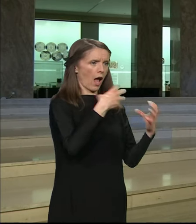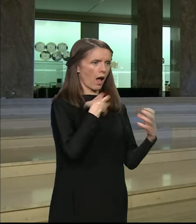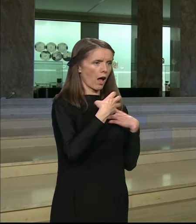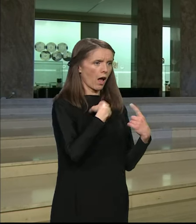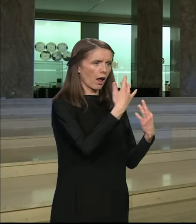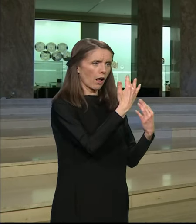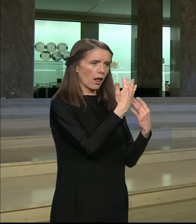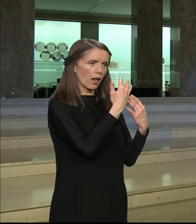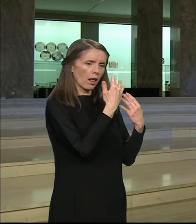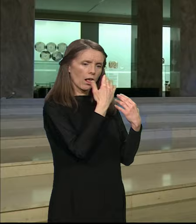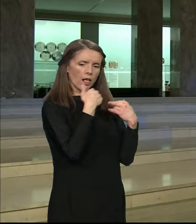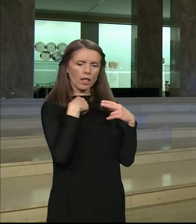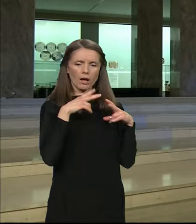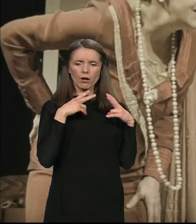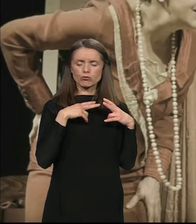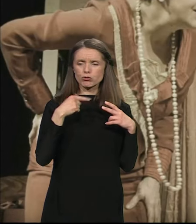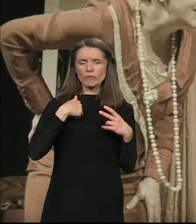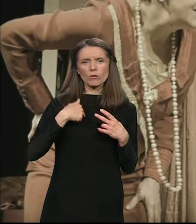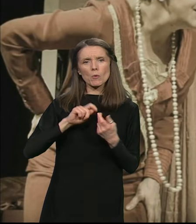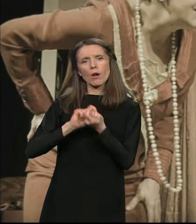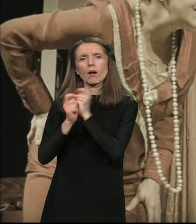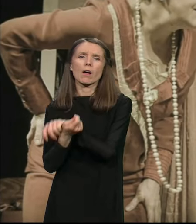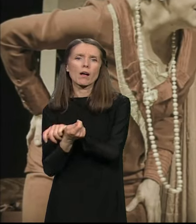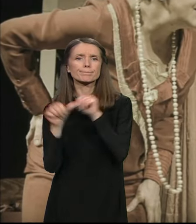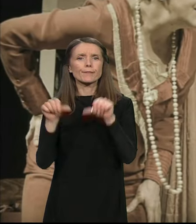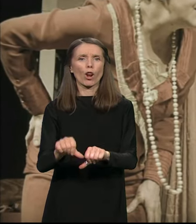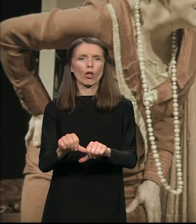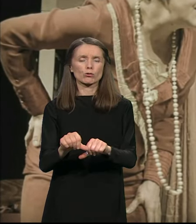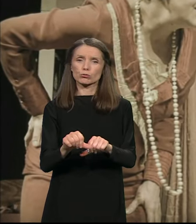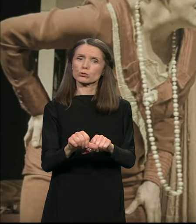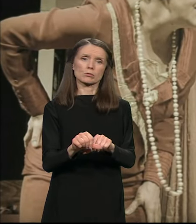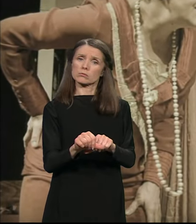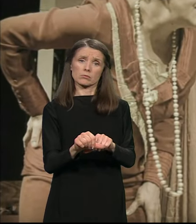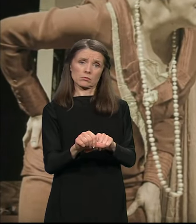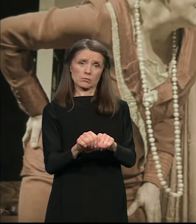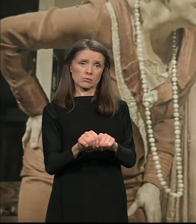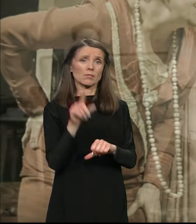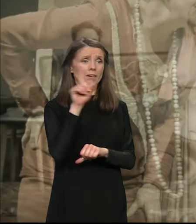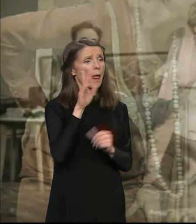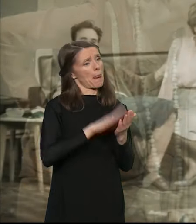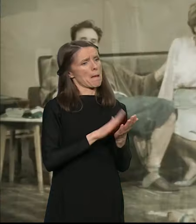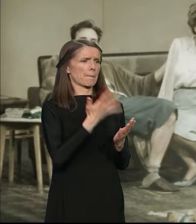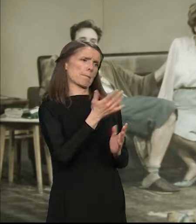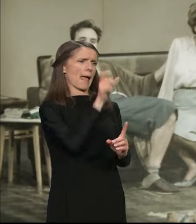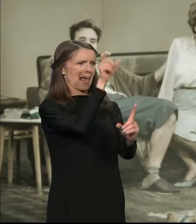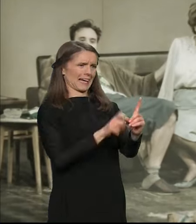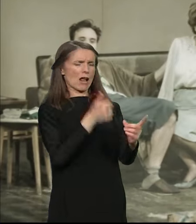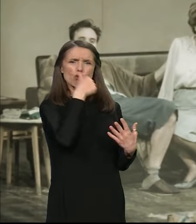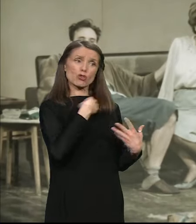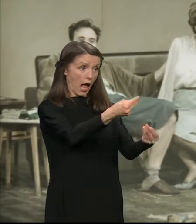životu odvuče na neku stramputicu. Znači, nije karakter, ja zamišljam, sad ću ja da igram taj karakter, evo ovako,